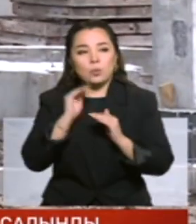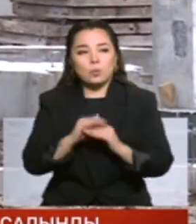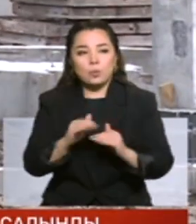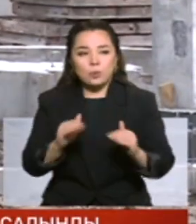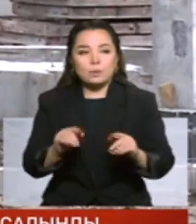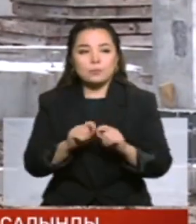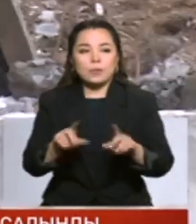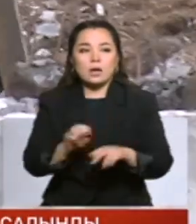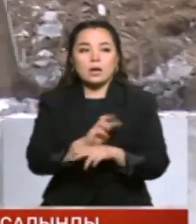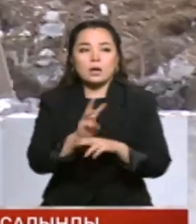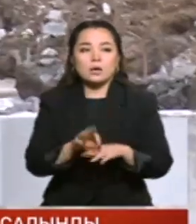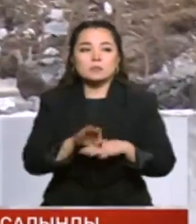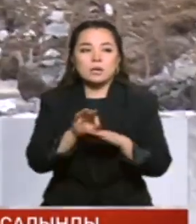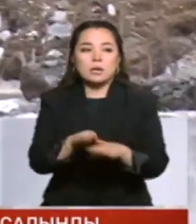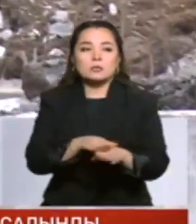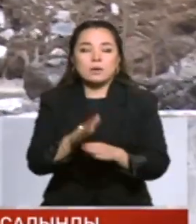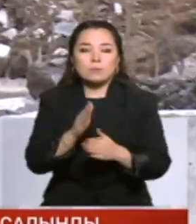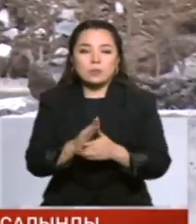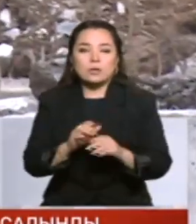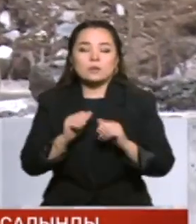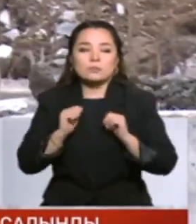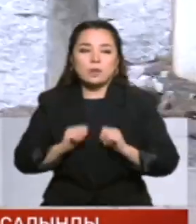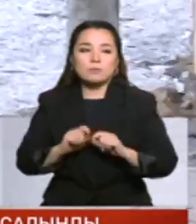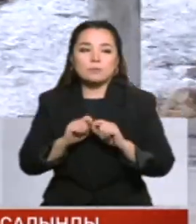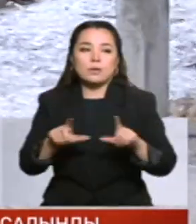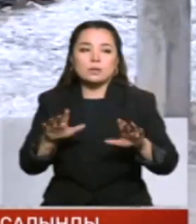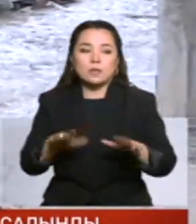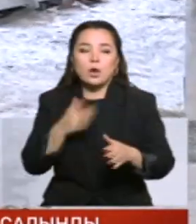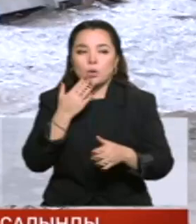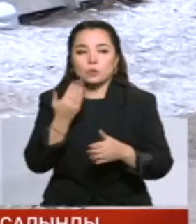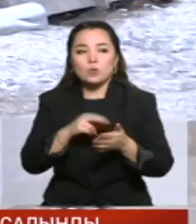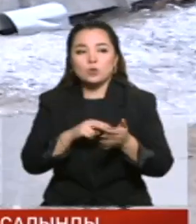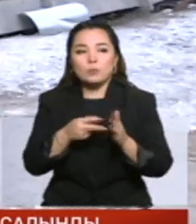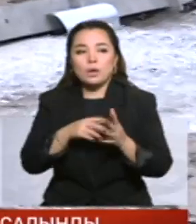мектеппен қамтылмақ. Сонымен бірге жайлы мектеп ұлттығы жобасы